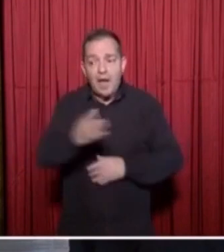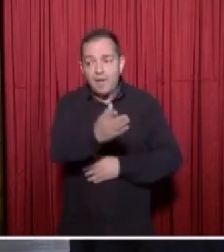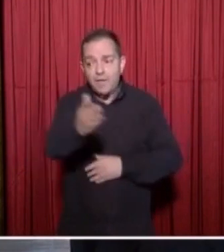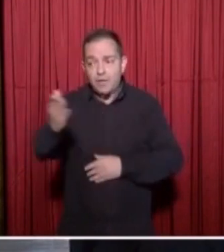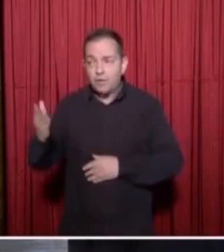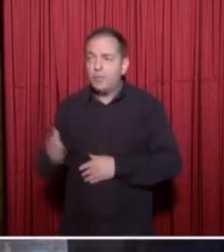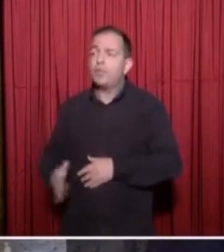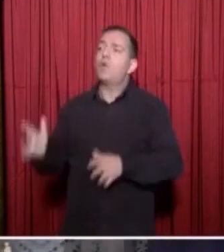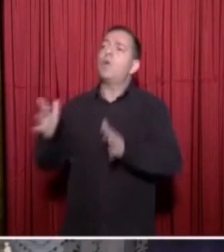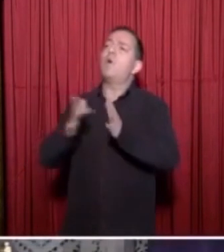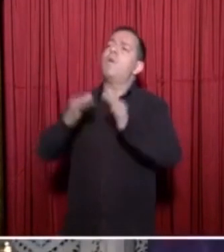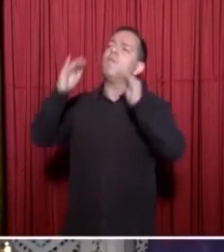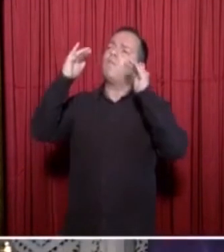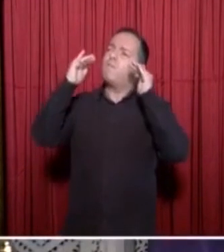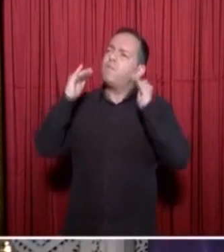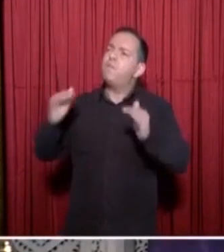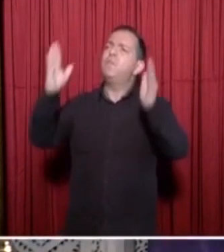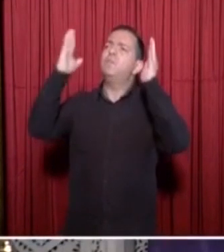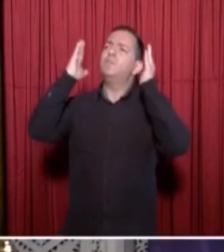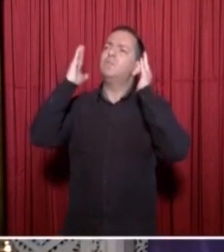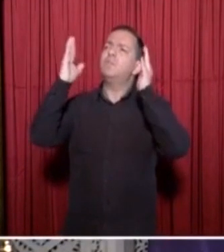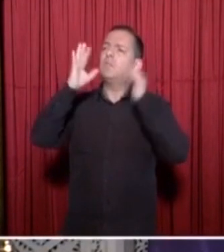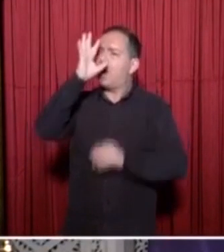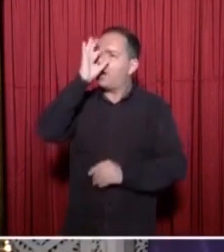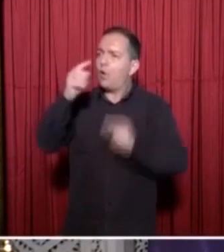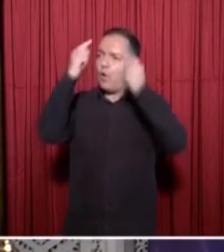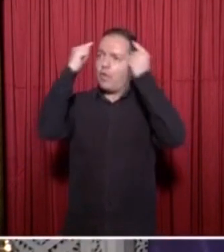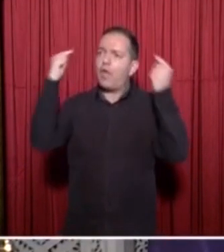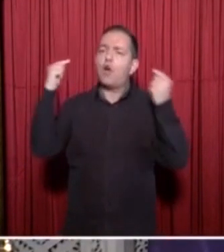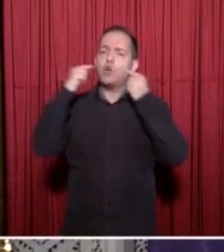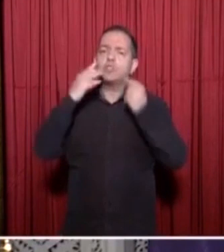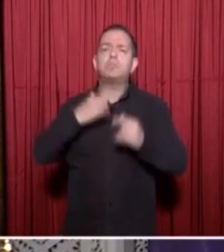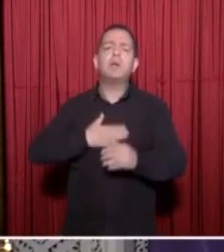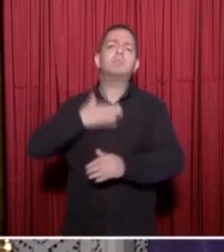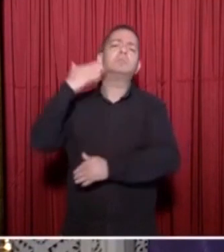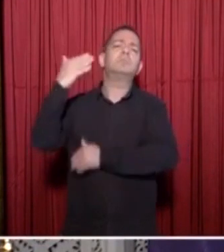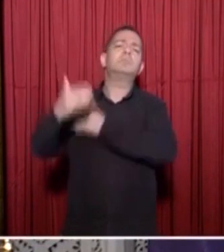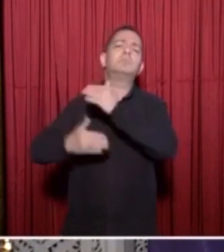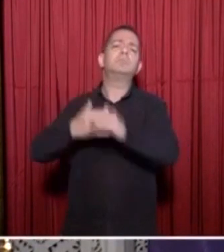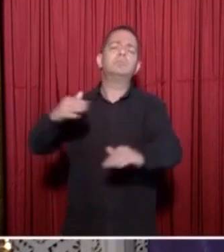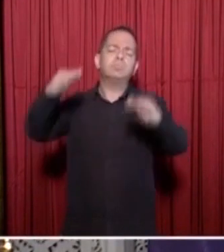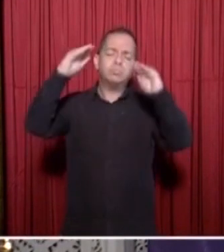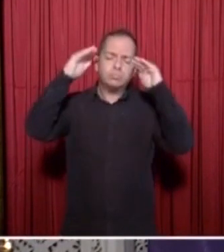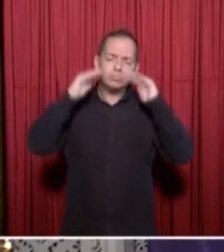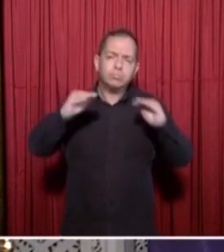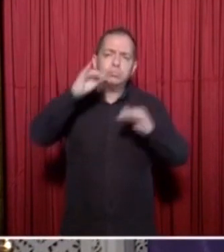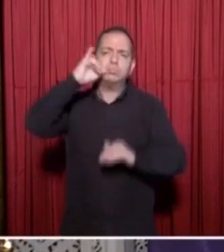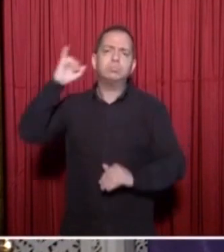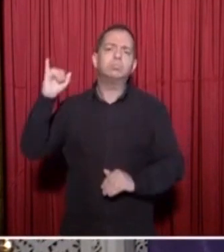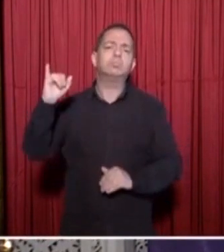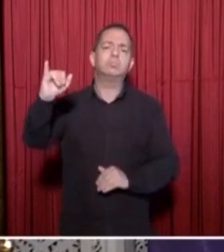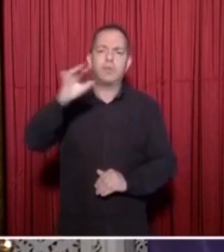Ον ευλογητός Χριστός ο Θεός ημών, πάντοτε νυν και αΐ και εις τους αιώνας των